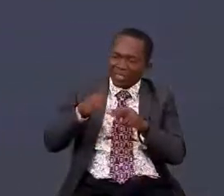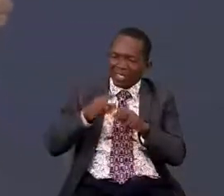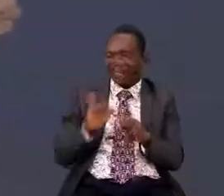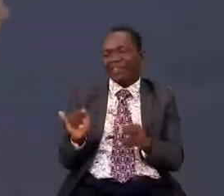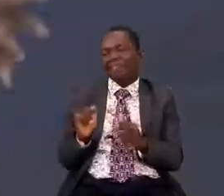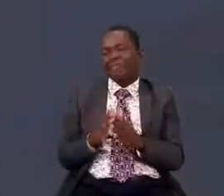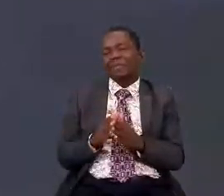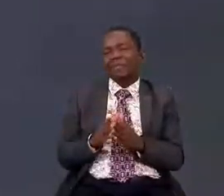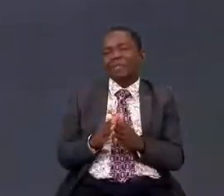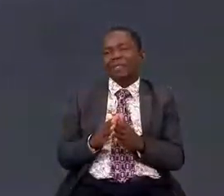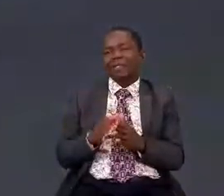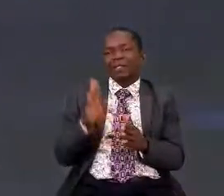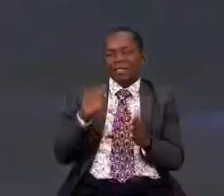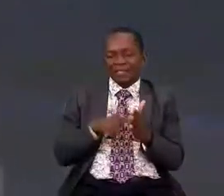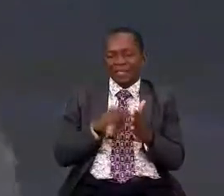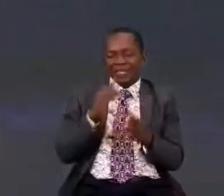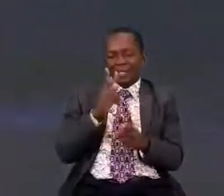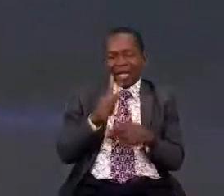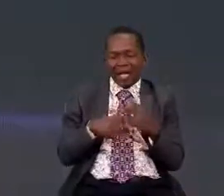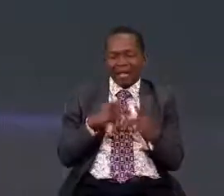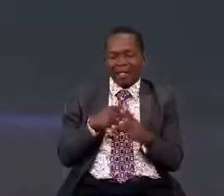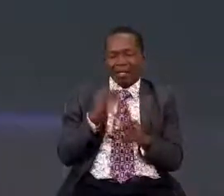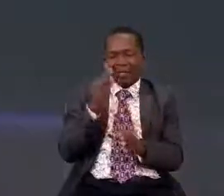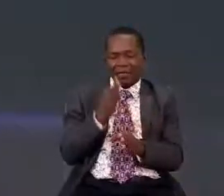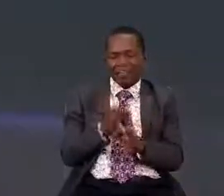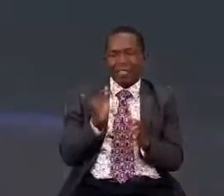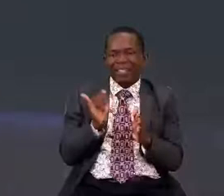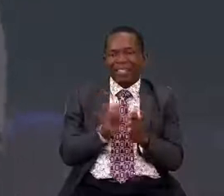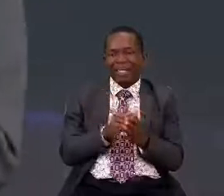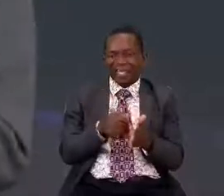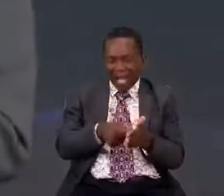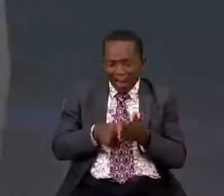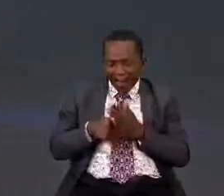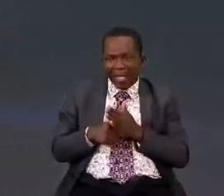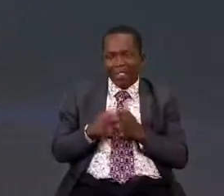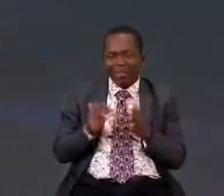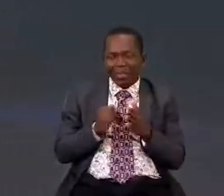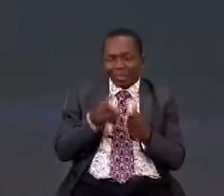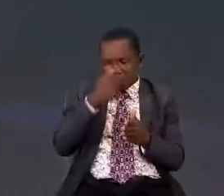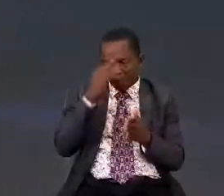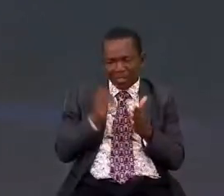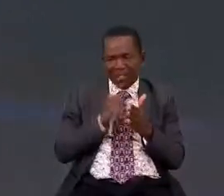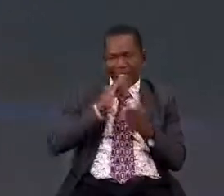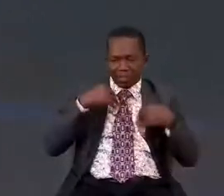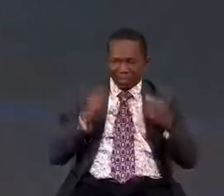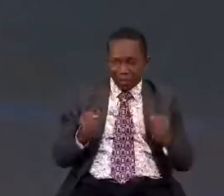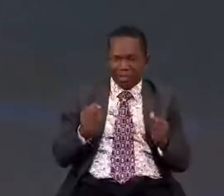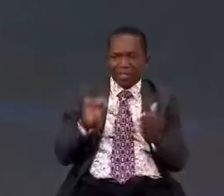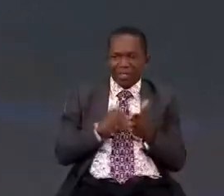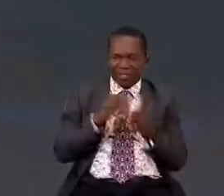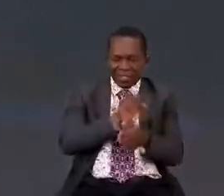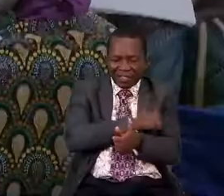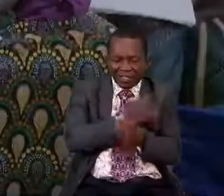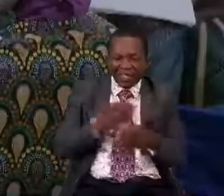fortifie-toi. Parce qu'elle est ferme. Parce qu'elle fortifie. Elle est surpassante. Romains